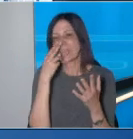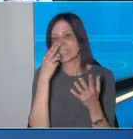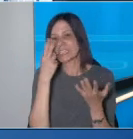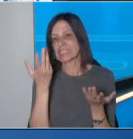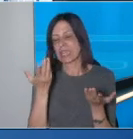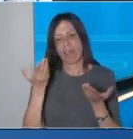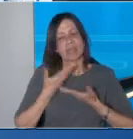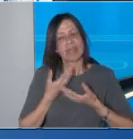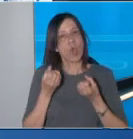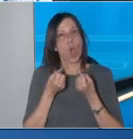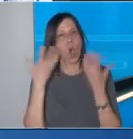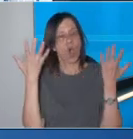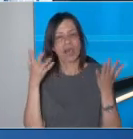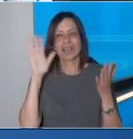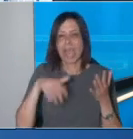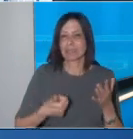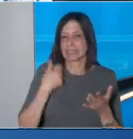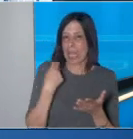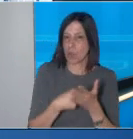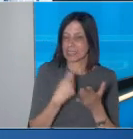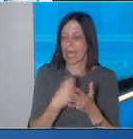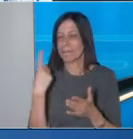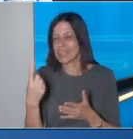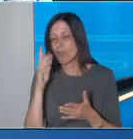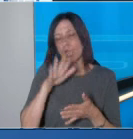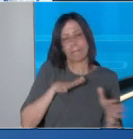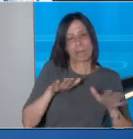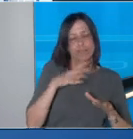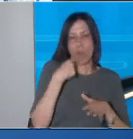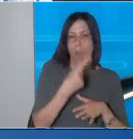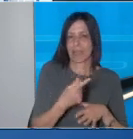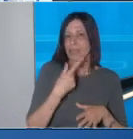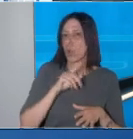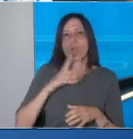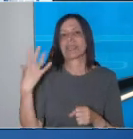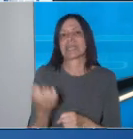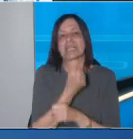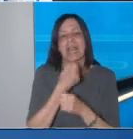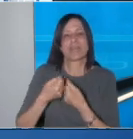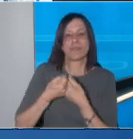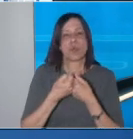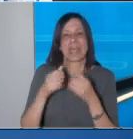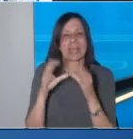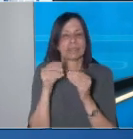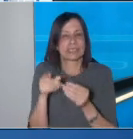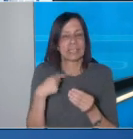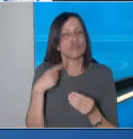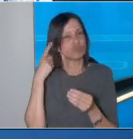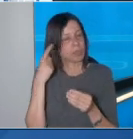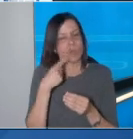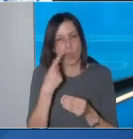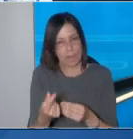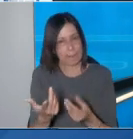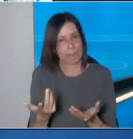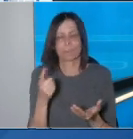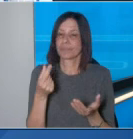לתת לנו אור בזה, כי גם שר האוצר בעצמו, גם הממשלה הזאת אומרת, אנחנו לא נצליח להתמודד עם זה. זאת אומרת, שמענו אותם אומרים את זה,